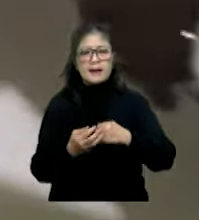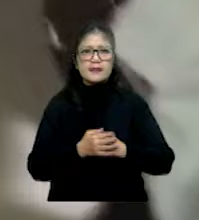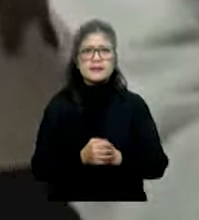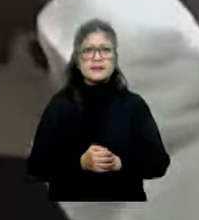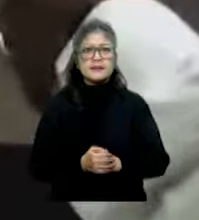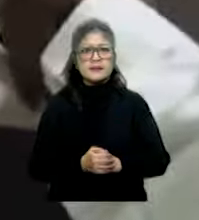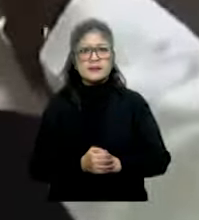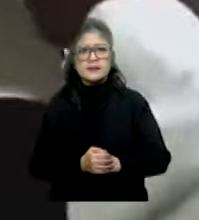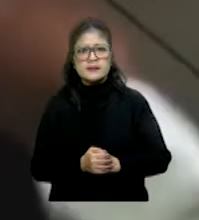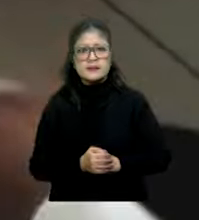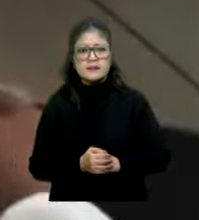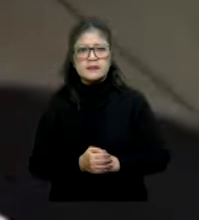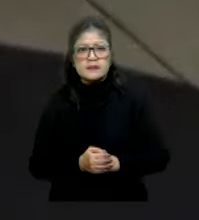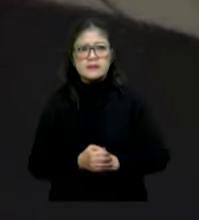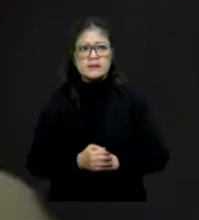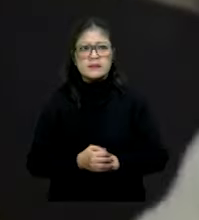Ada berapa banyak nih?